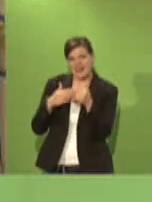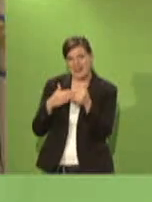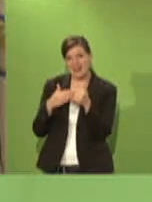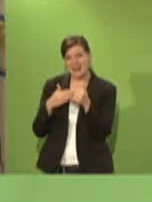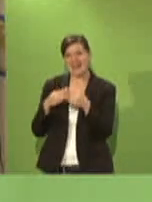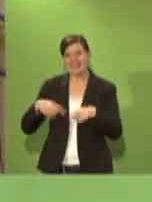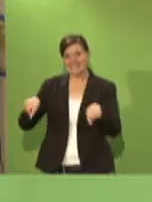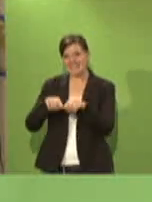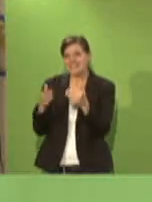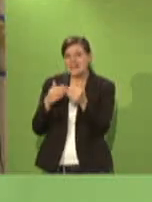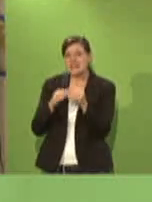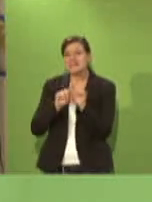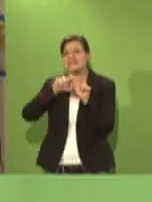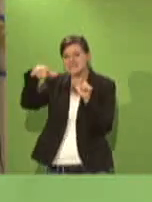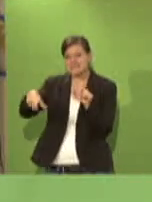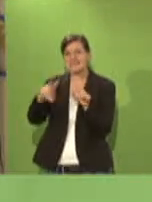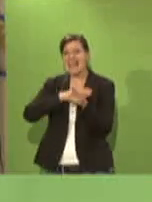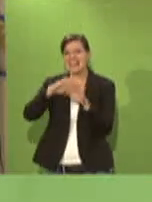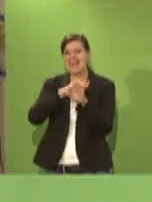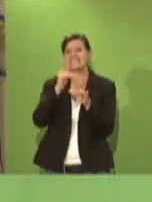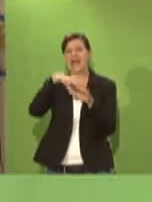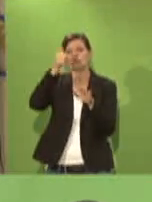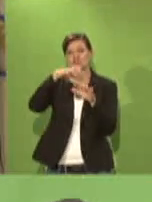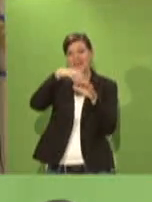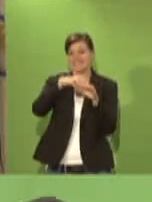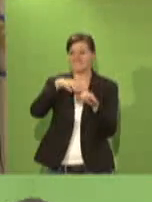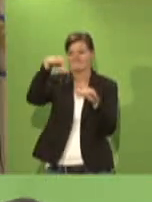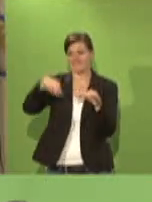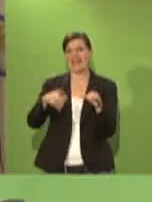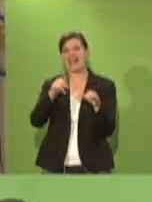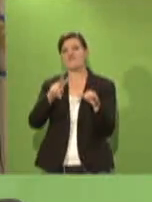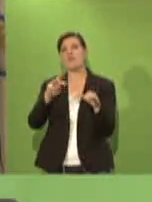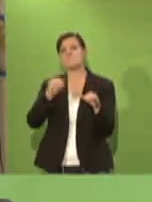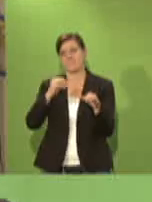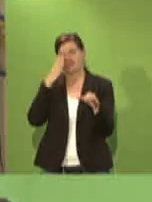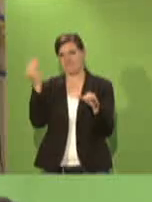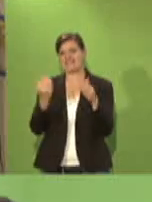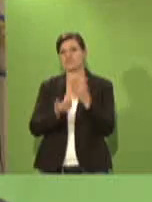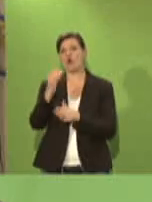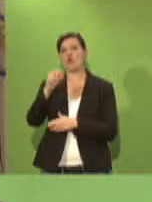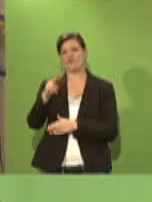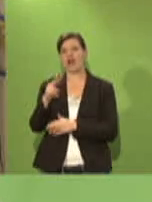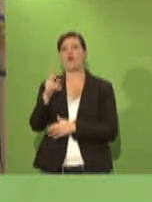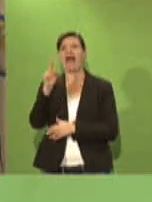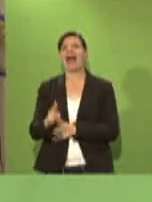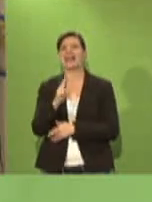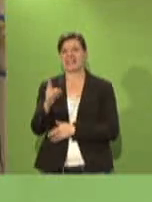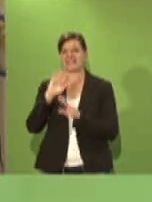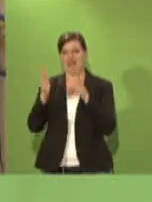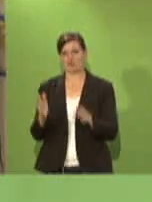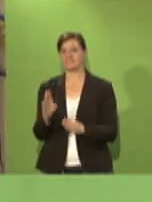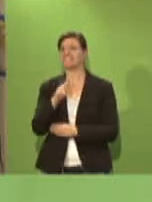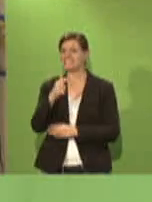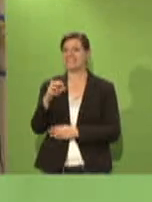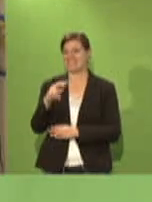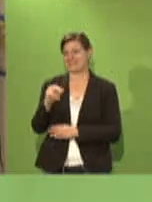Kreisverband in unmittelbarer Nachbarschaft zur Landeshauptstadt, nämlich der KV Mettmann. Hat auch einen neuen OV in Heiligenhaus, und da kommt die Tina nach vorne